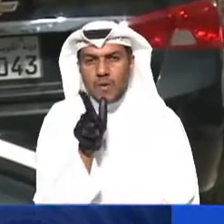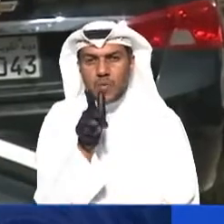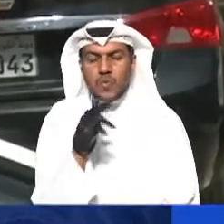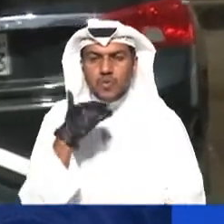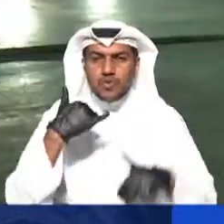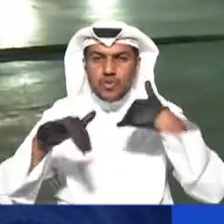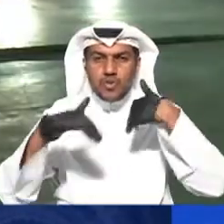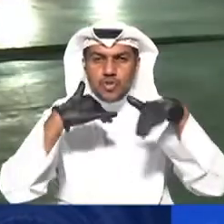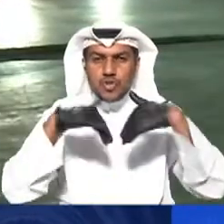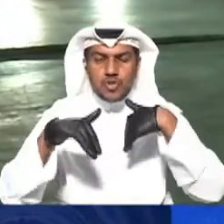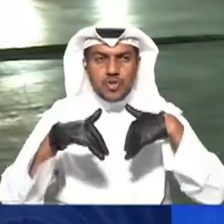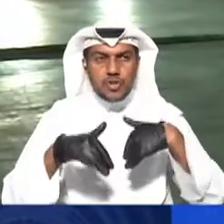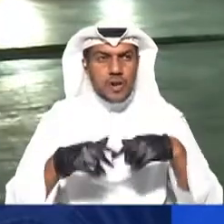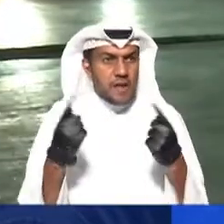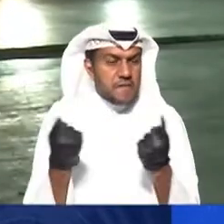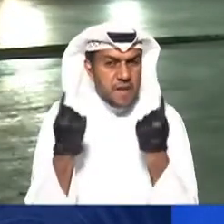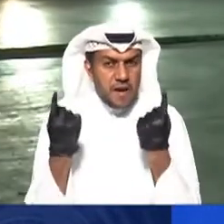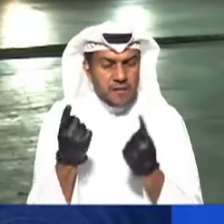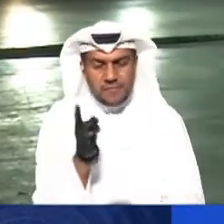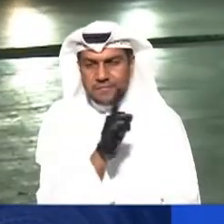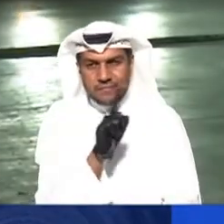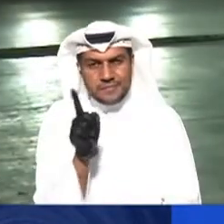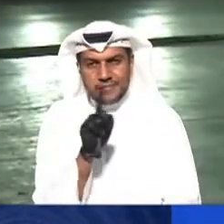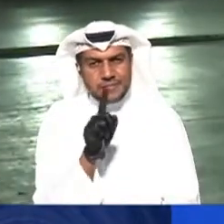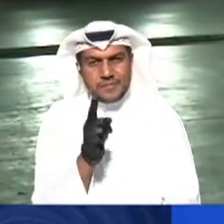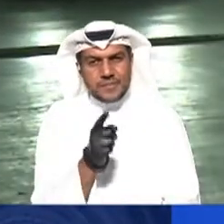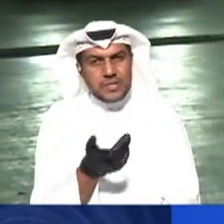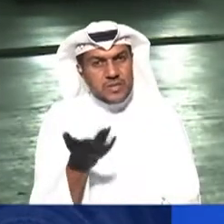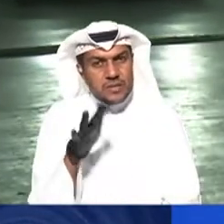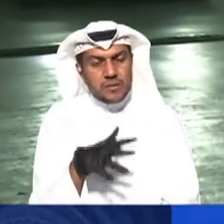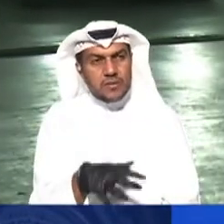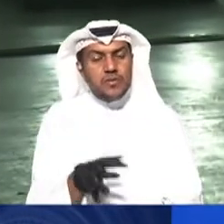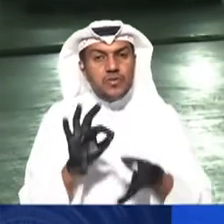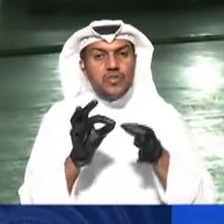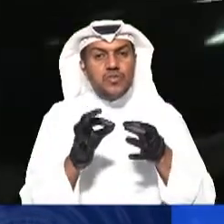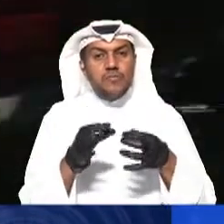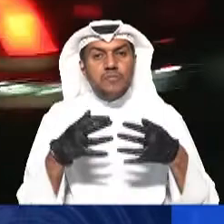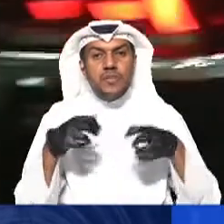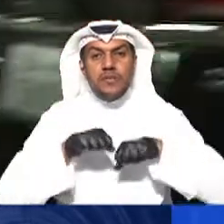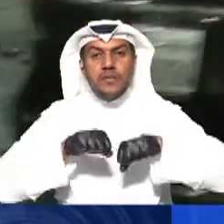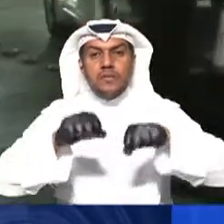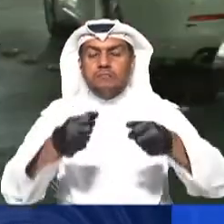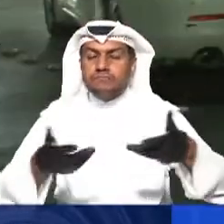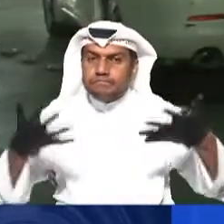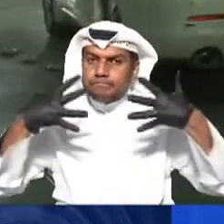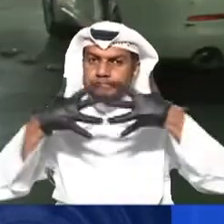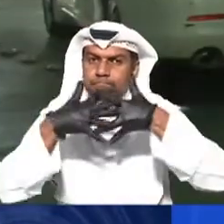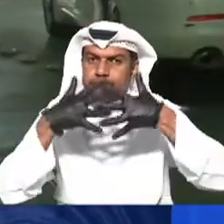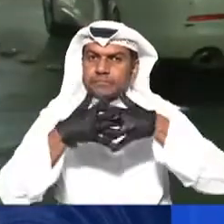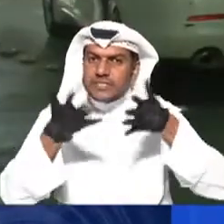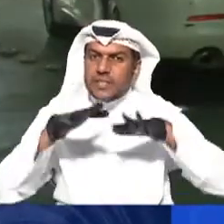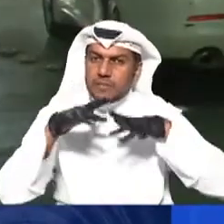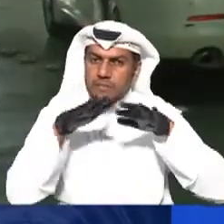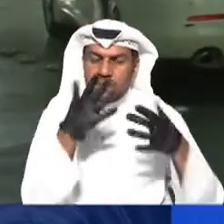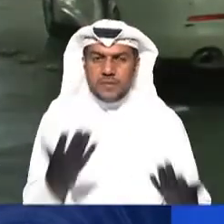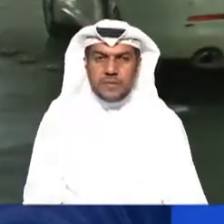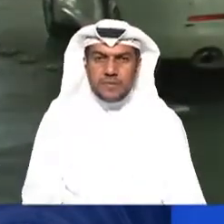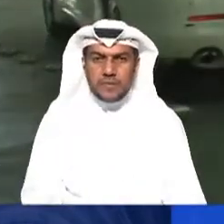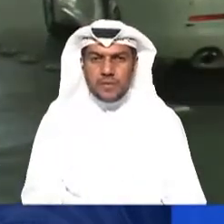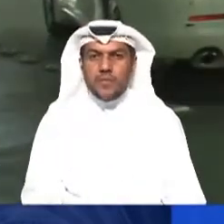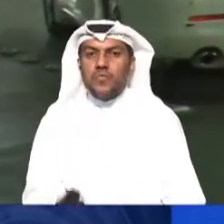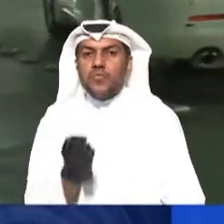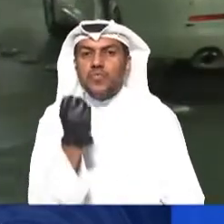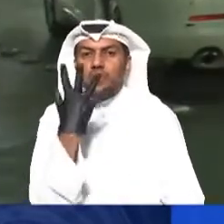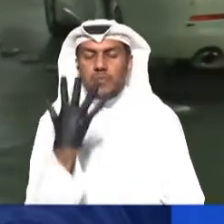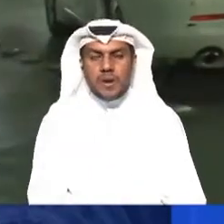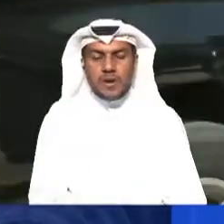في هذه الأيام عادية، وإن كانت الحركة في الجمعيات التعاونية كثيفة نوعا ما خلال فترة الصباح